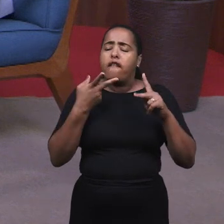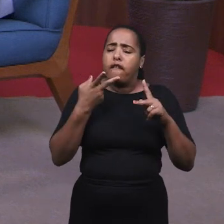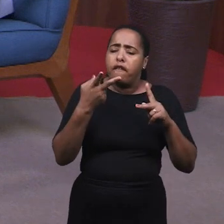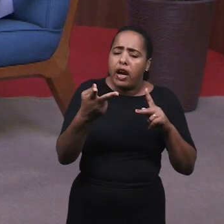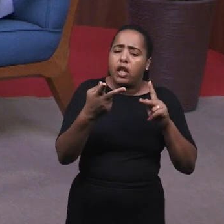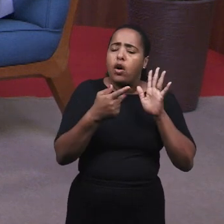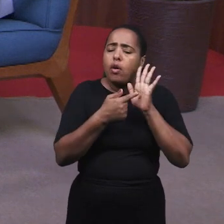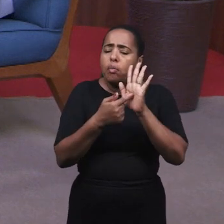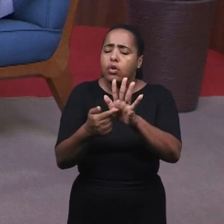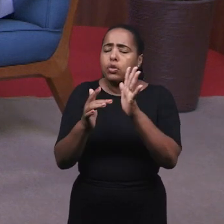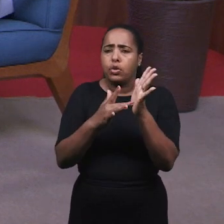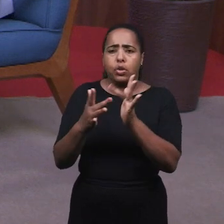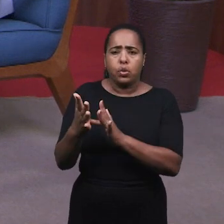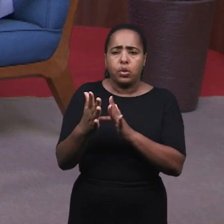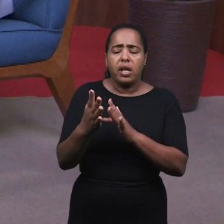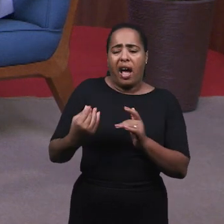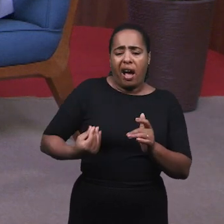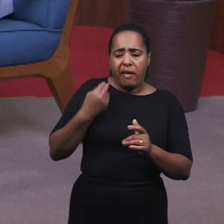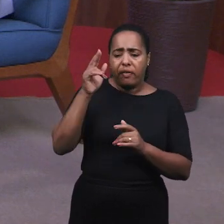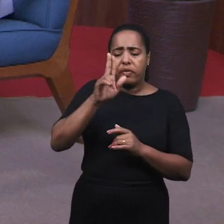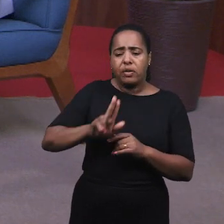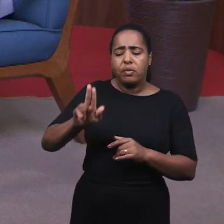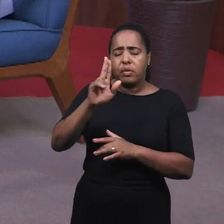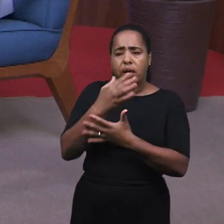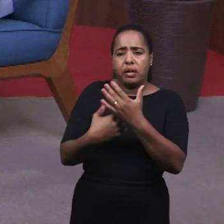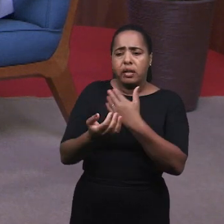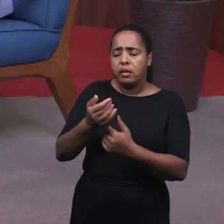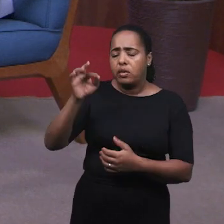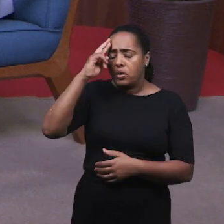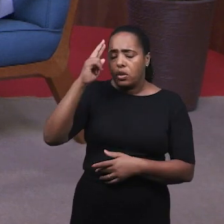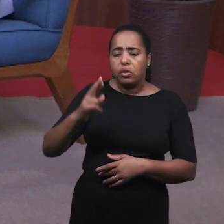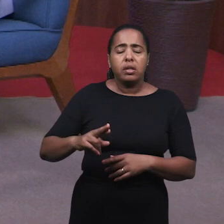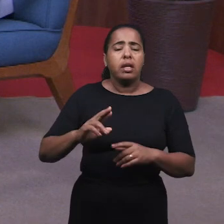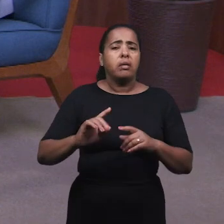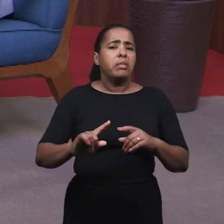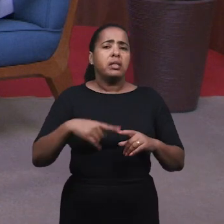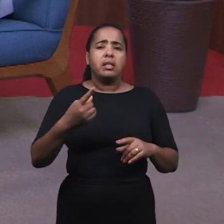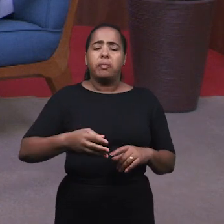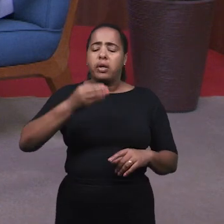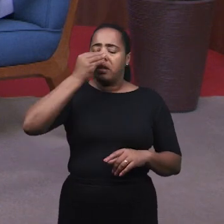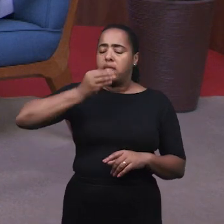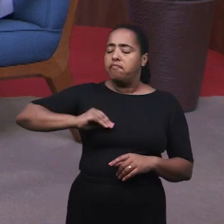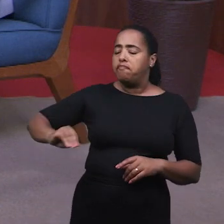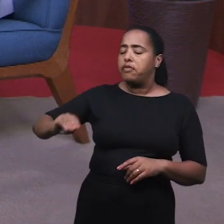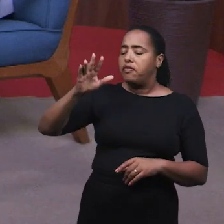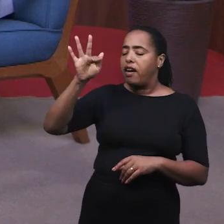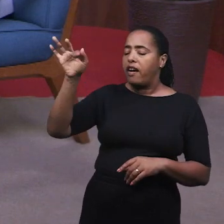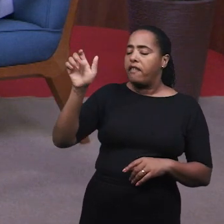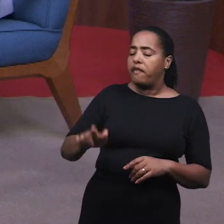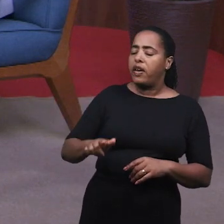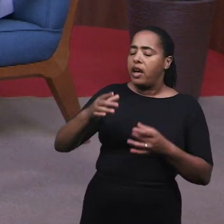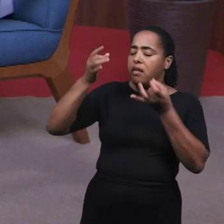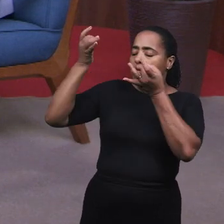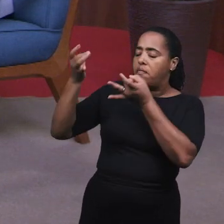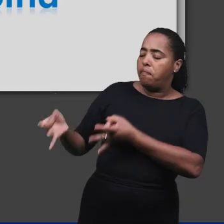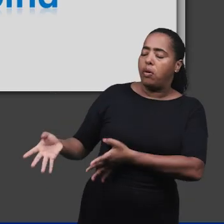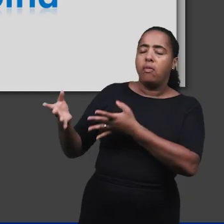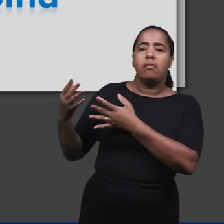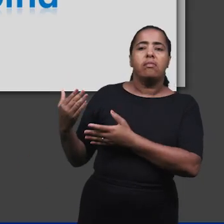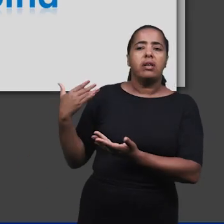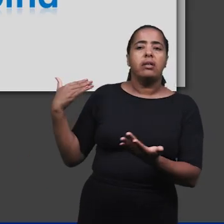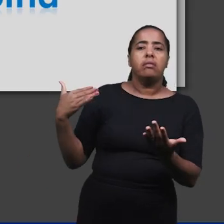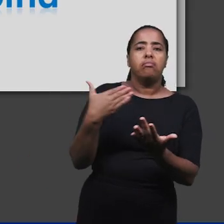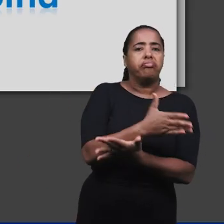Dieu, soudain, elle commence à renier tout. Elle renie la foi, s'éloigne de Dieu. C'est une choix qu'on doit